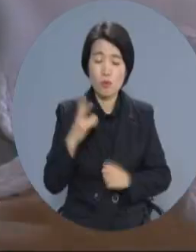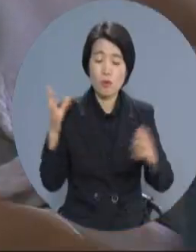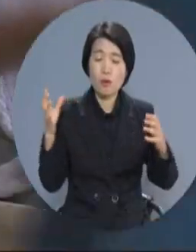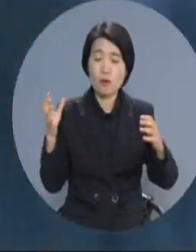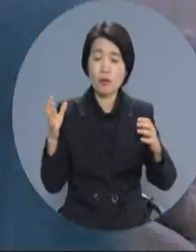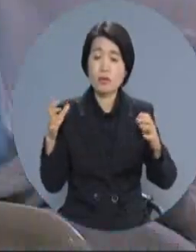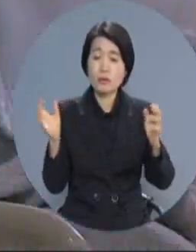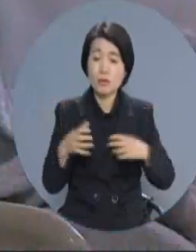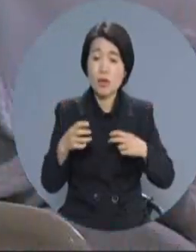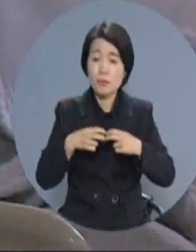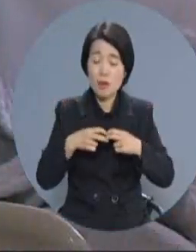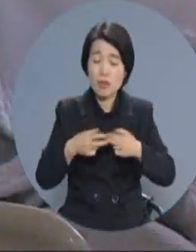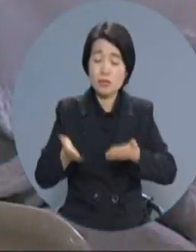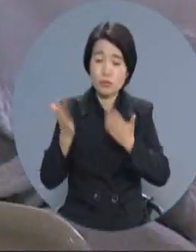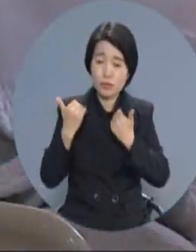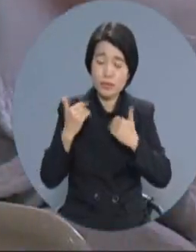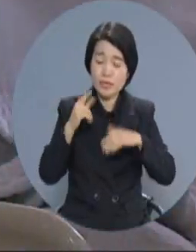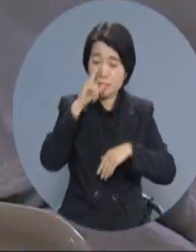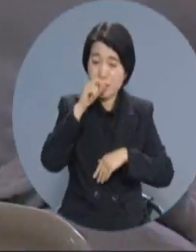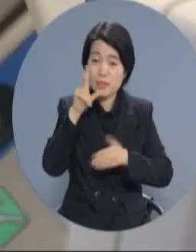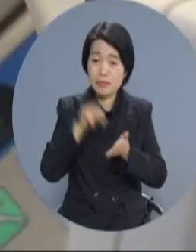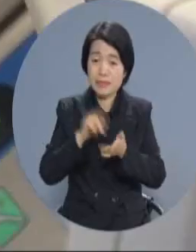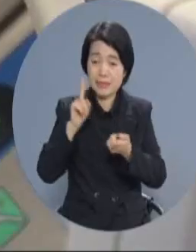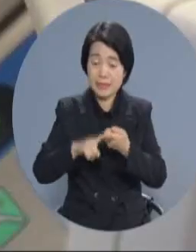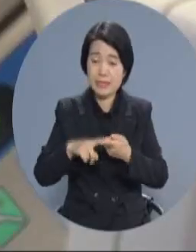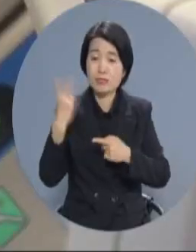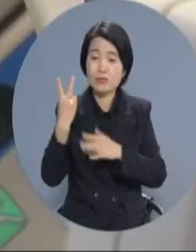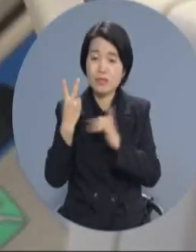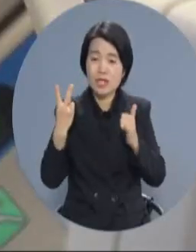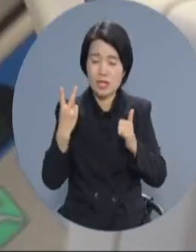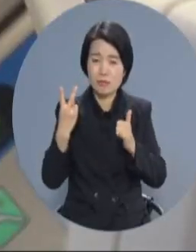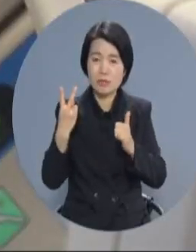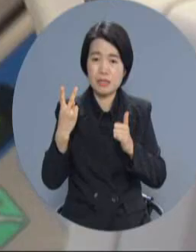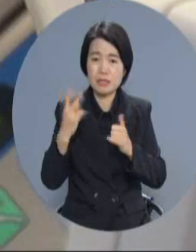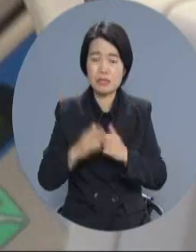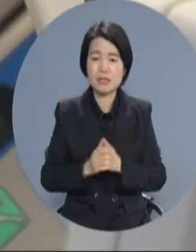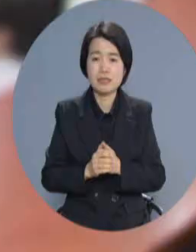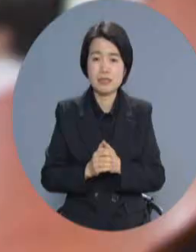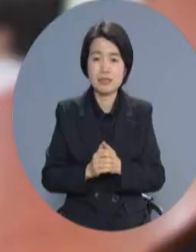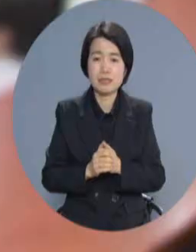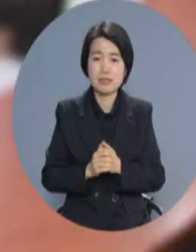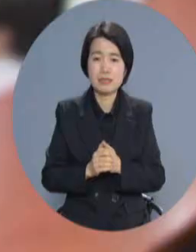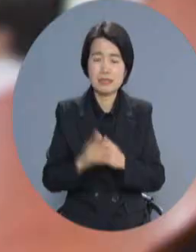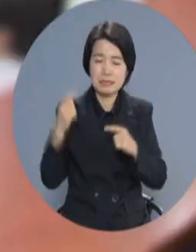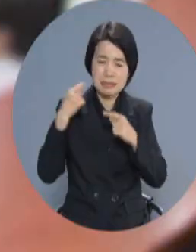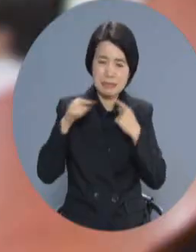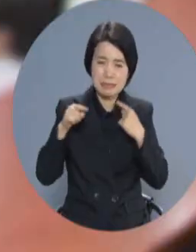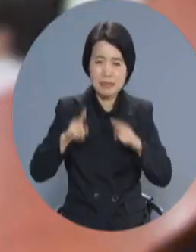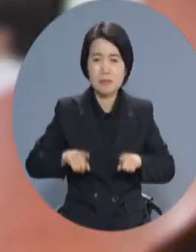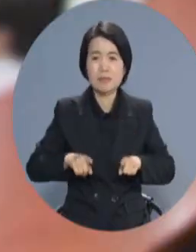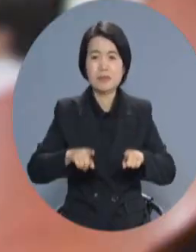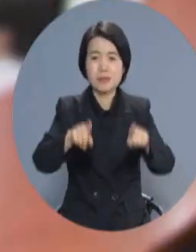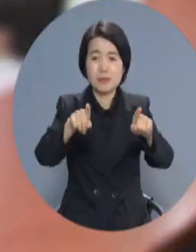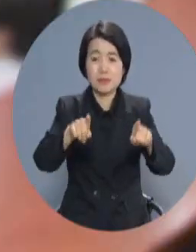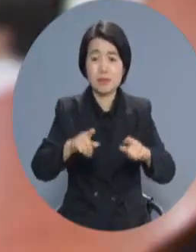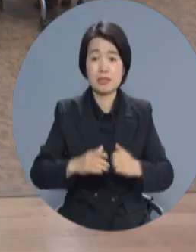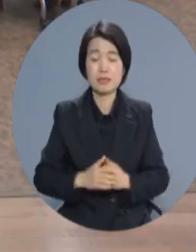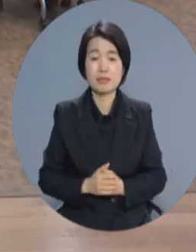종합병원 유치 등 민감한 지역 현안에 대해 두 국회의원들은 결국 한 발짝의 의견 접근조차 이루지